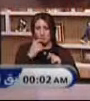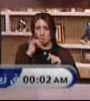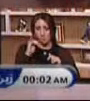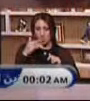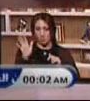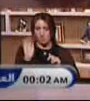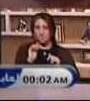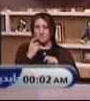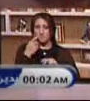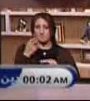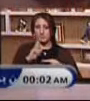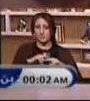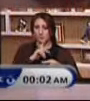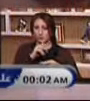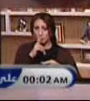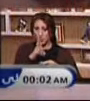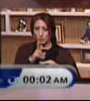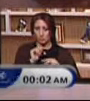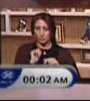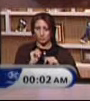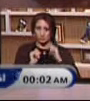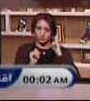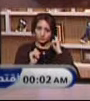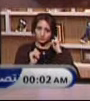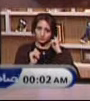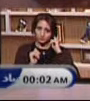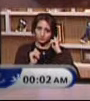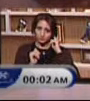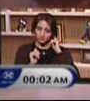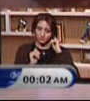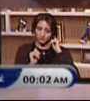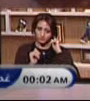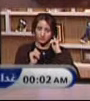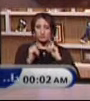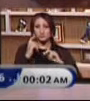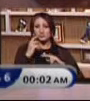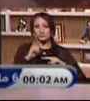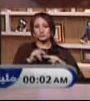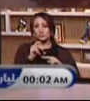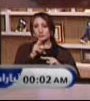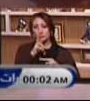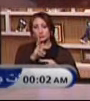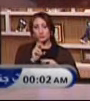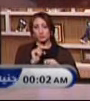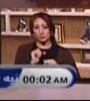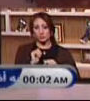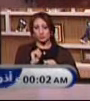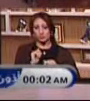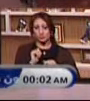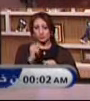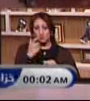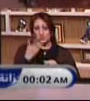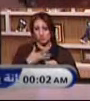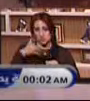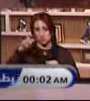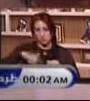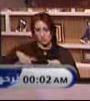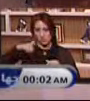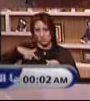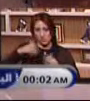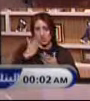علينا. فهو هذا ايه طرف ابن عبد كان مش صلوك ولكن رجل قبل